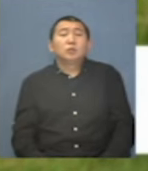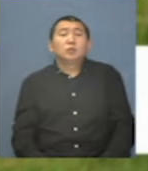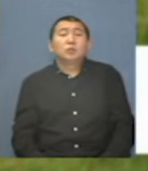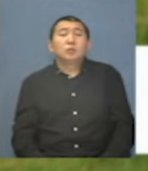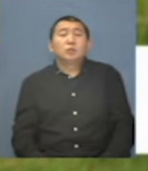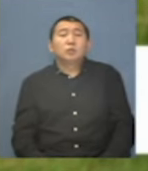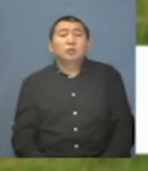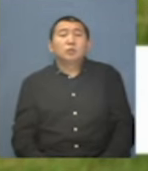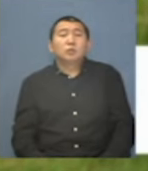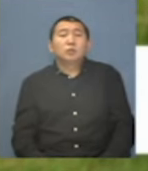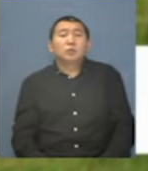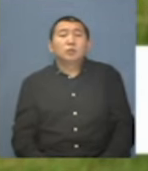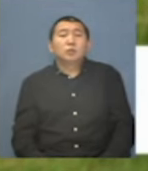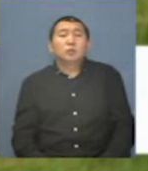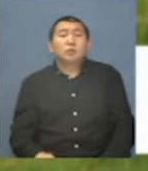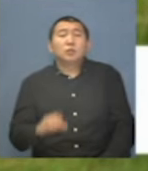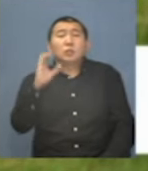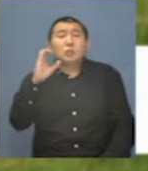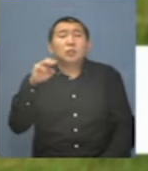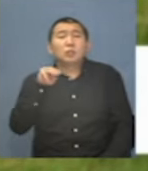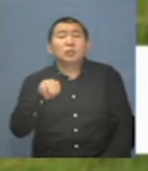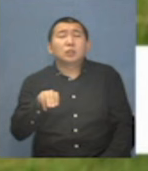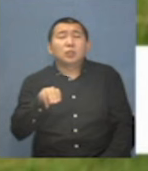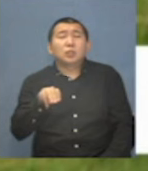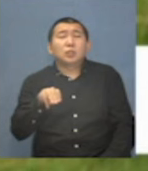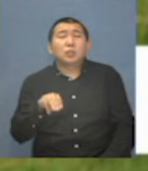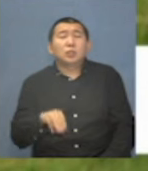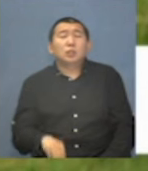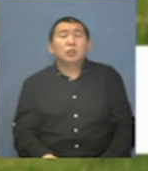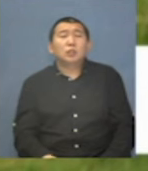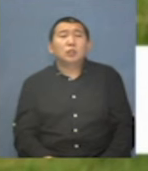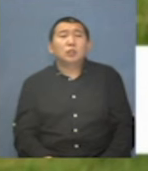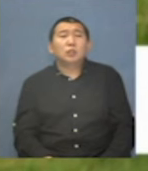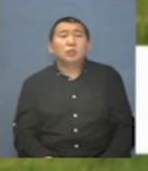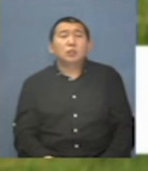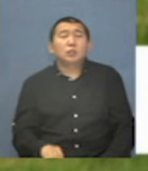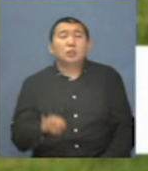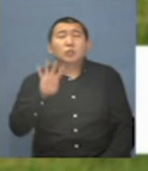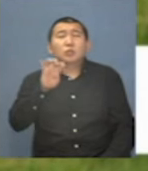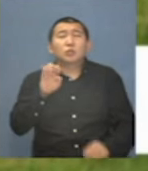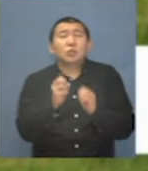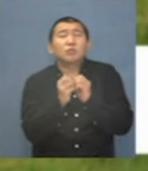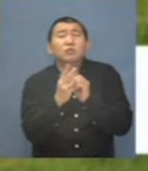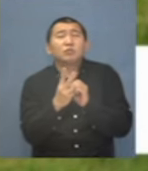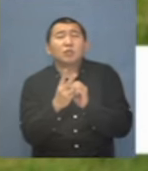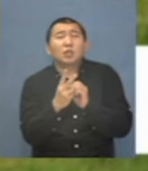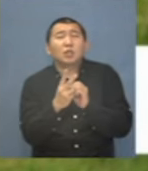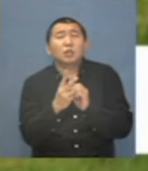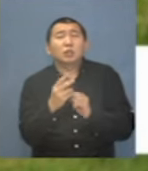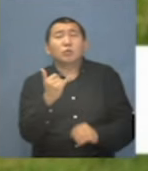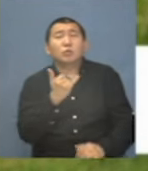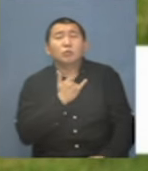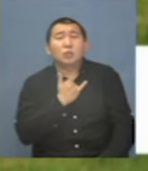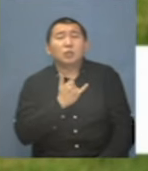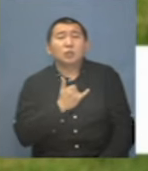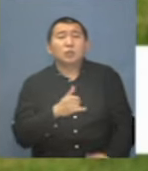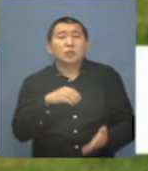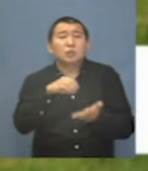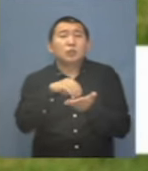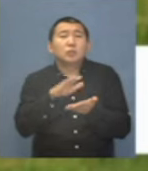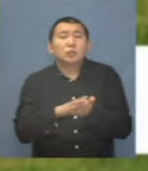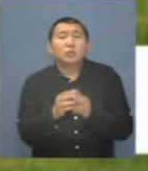день по статье Кодекса об административных правонарушениях, в статье 412 у нас